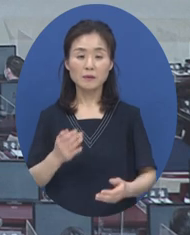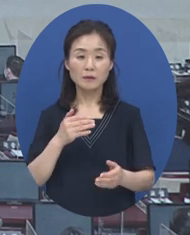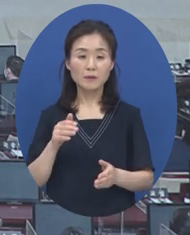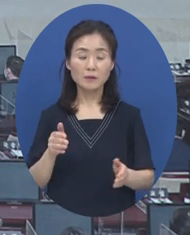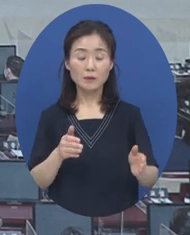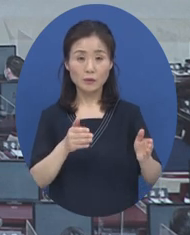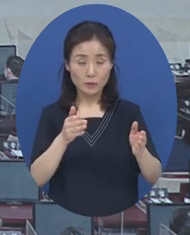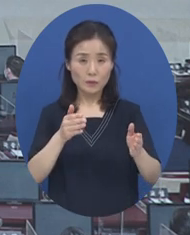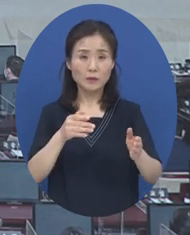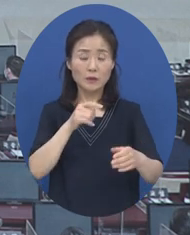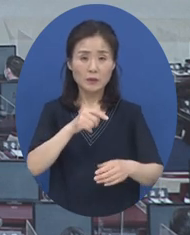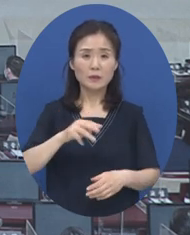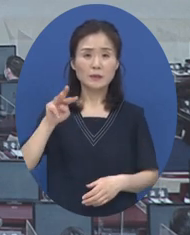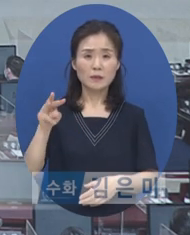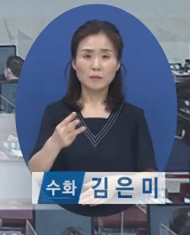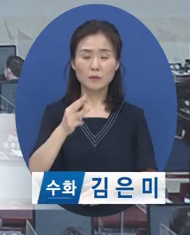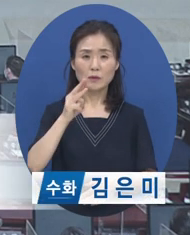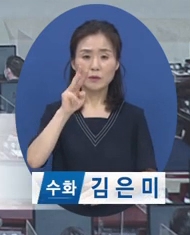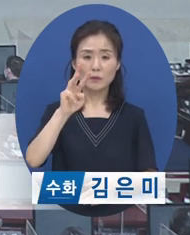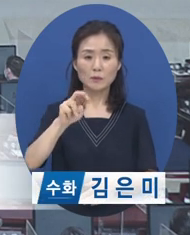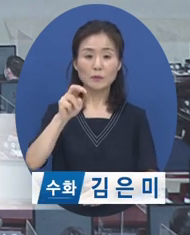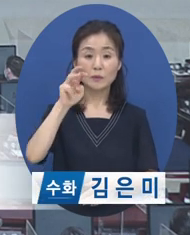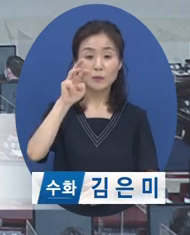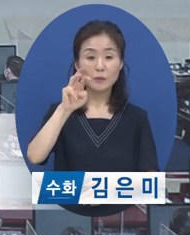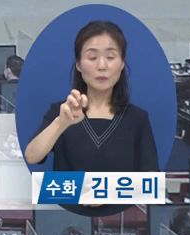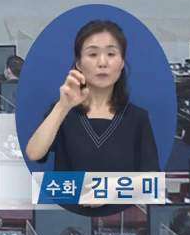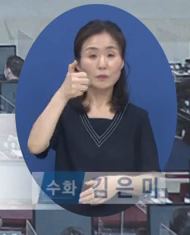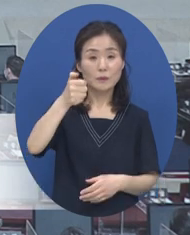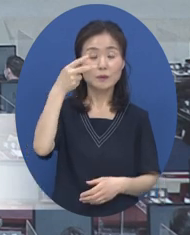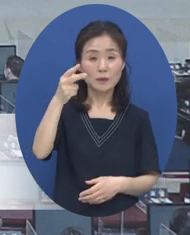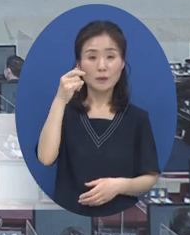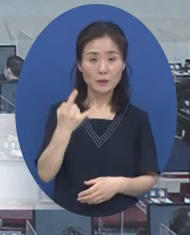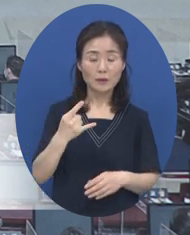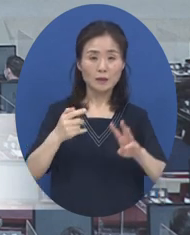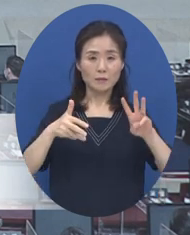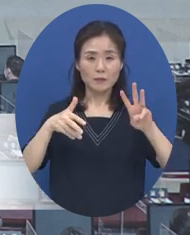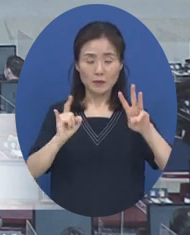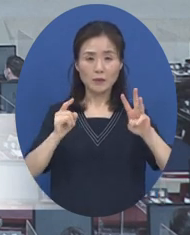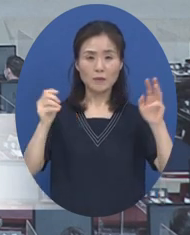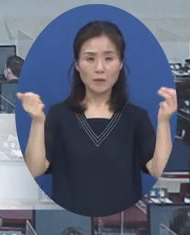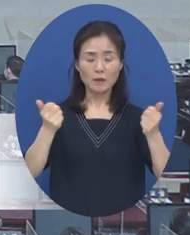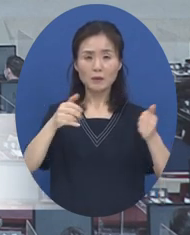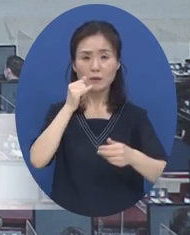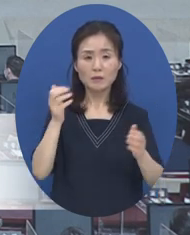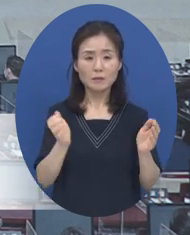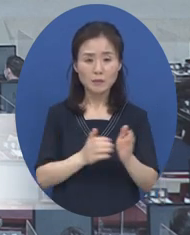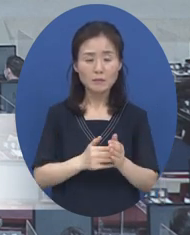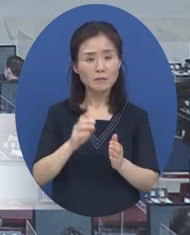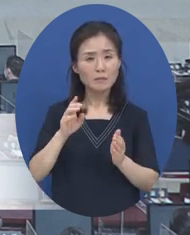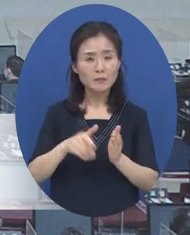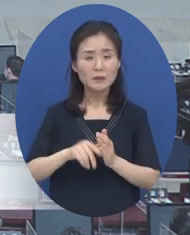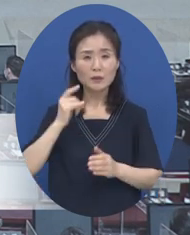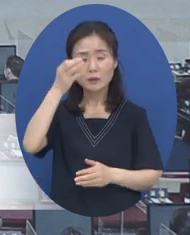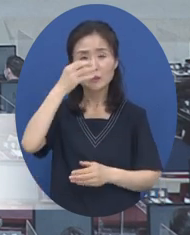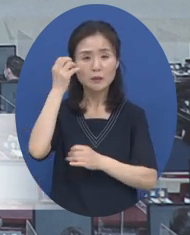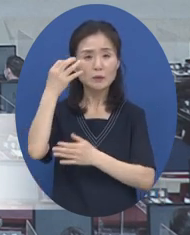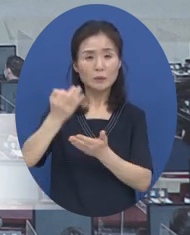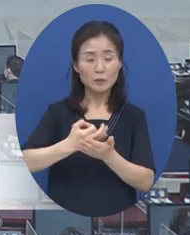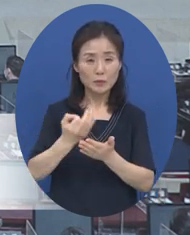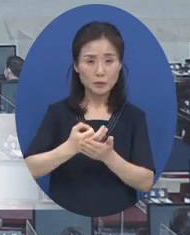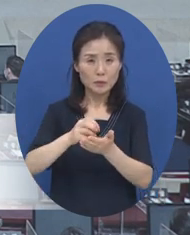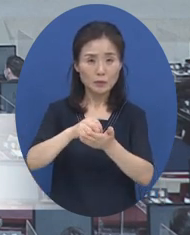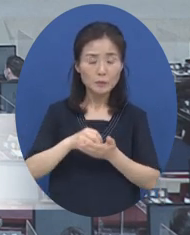경기도의회가 제352회 정례회 3차 본회의를 열었습니다. 3차 본회의에선 예술인 기본소득 도입과 건설